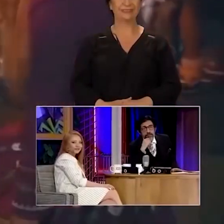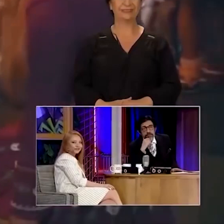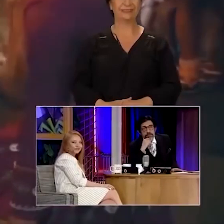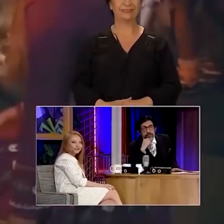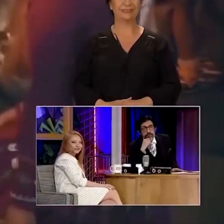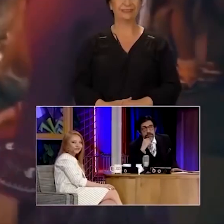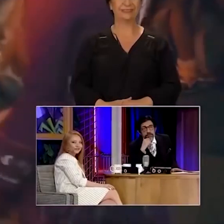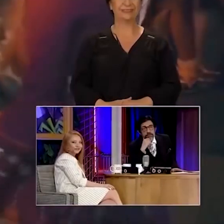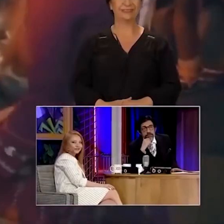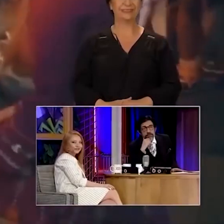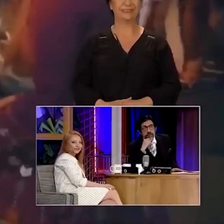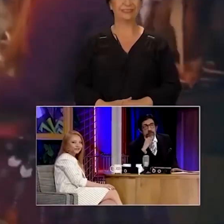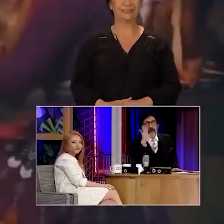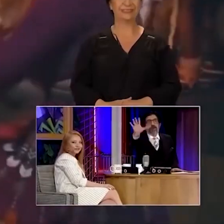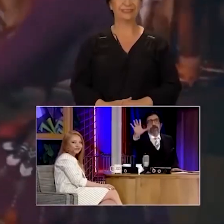bu videoya